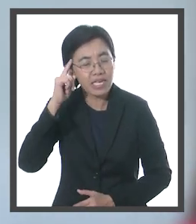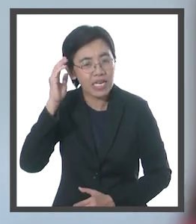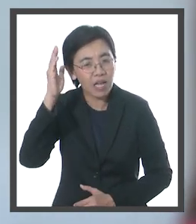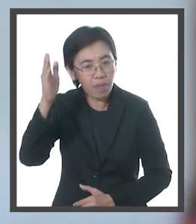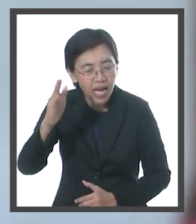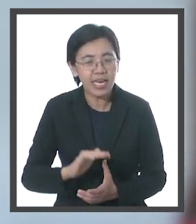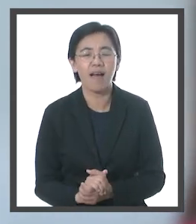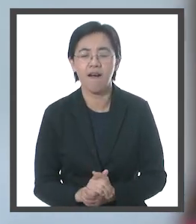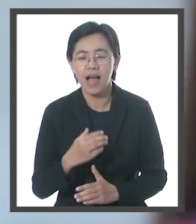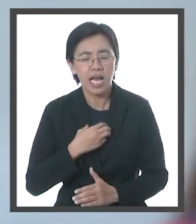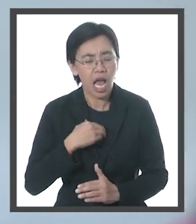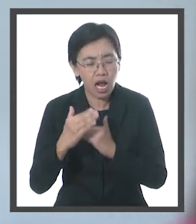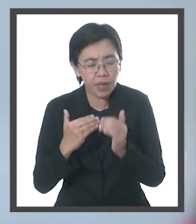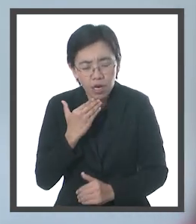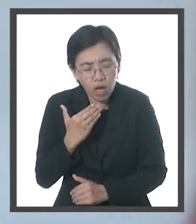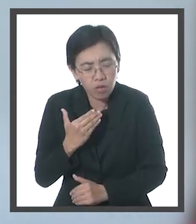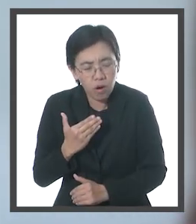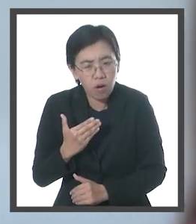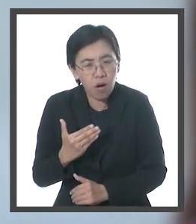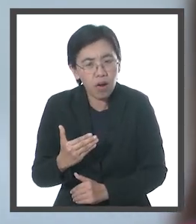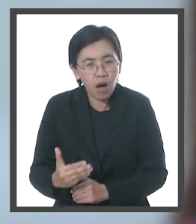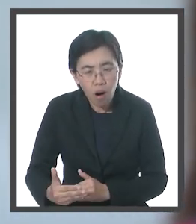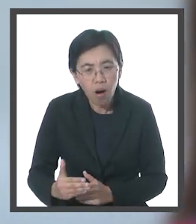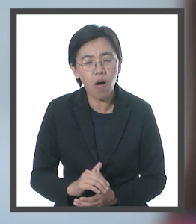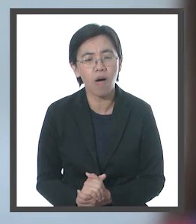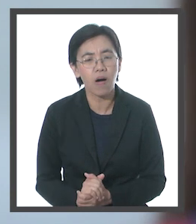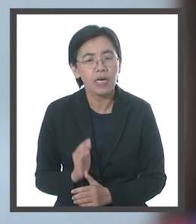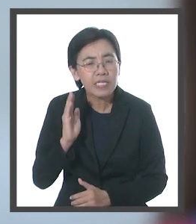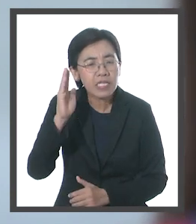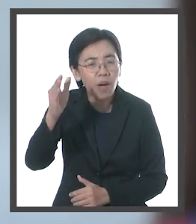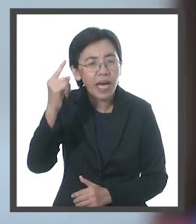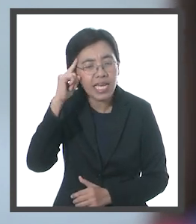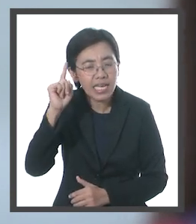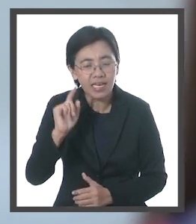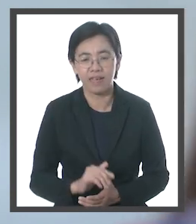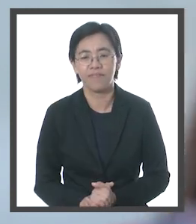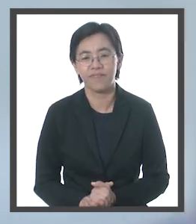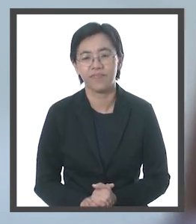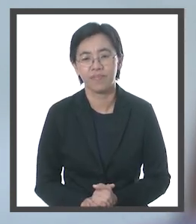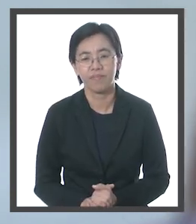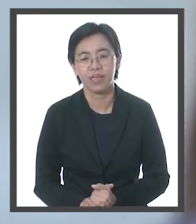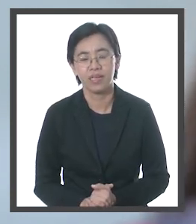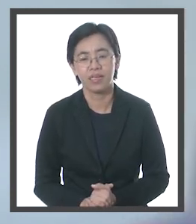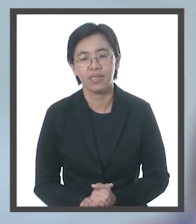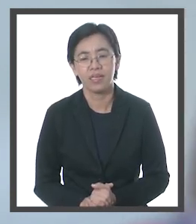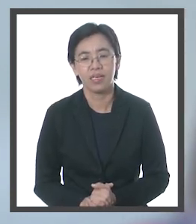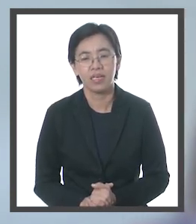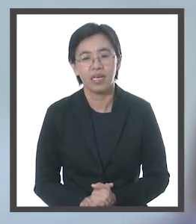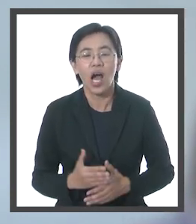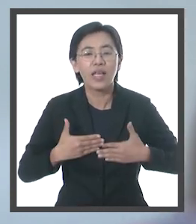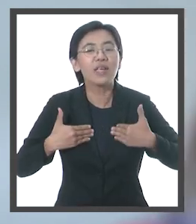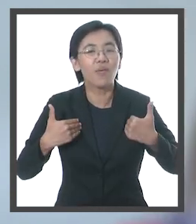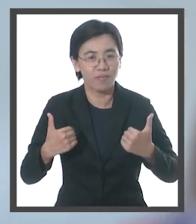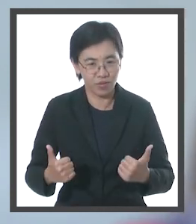ยืนเนี่ยเป็นพื้นฐานมากๆแล้วคือเราคิดว่าเราต้องก้าวขั้นต่อไปคือเรื่อง wellness well-being ความสุ